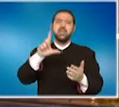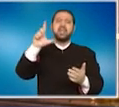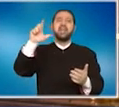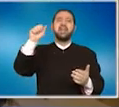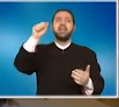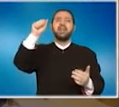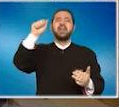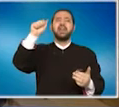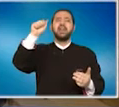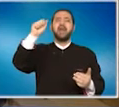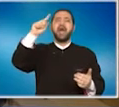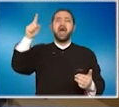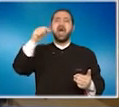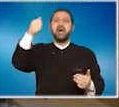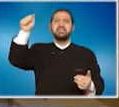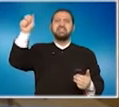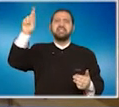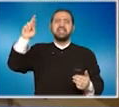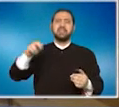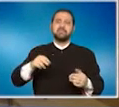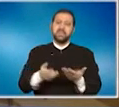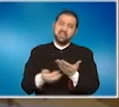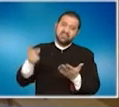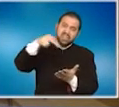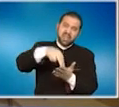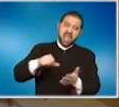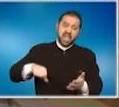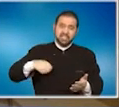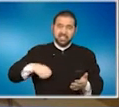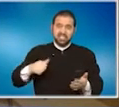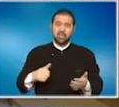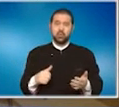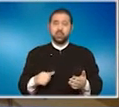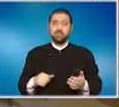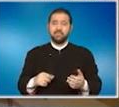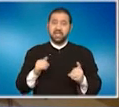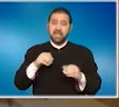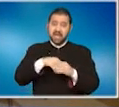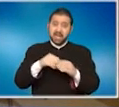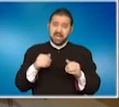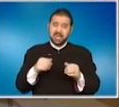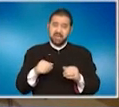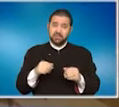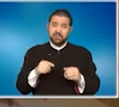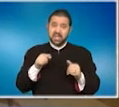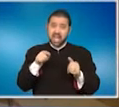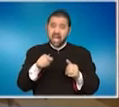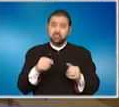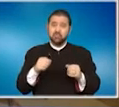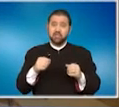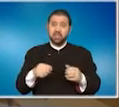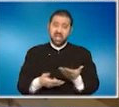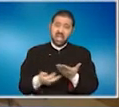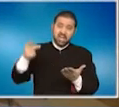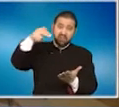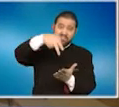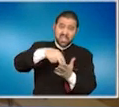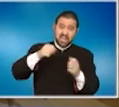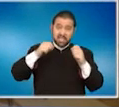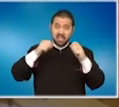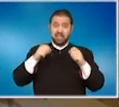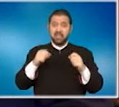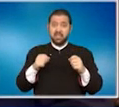cetatea Nainului, fiica lui Ier, da. Și așa mai departe. În cazul minunii învierilor, ce a lucrat?